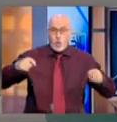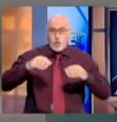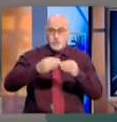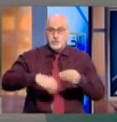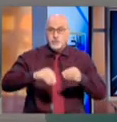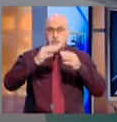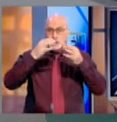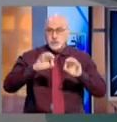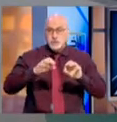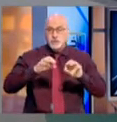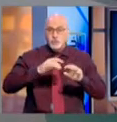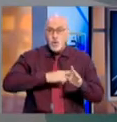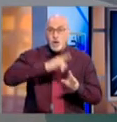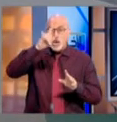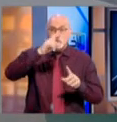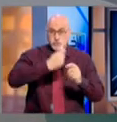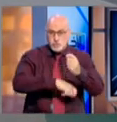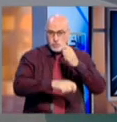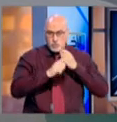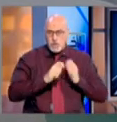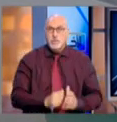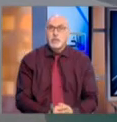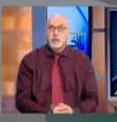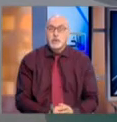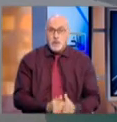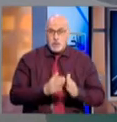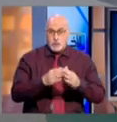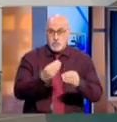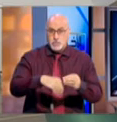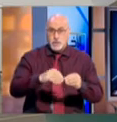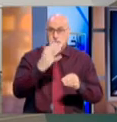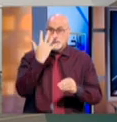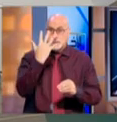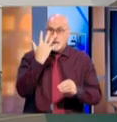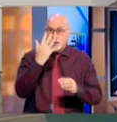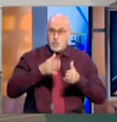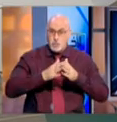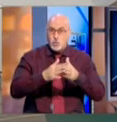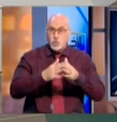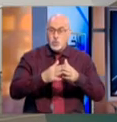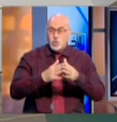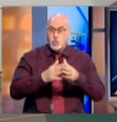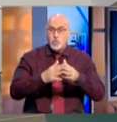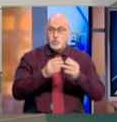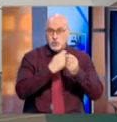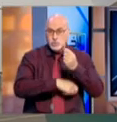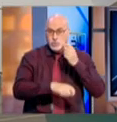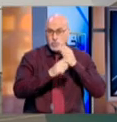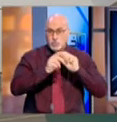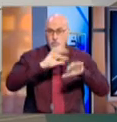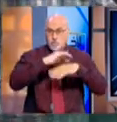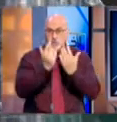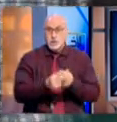رحلات في الأسبوع، وعن النقل البحري تمت إضافة 5 رحلات أسبوعيا ليرتفع العدد الإجمالي إلى